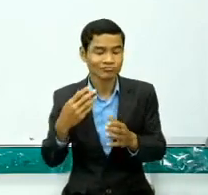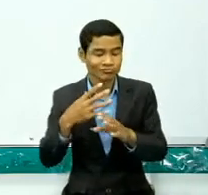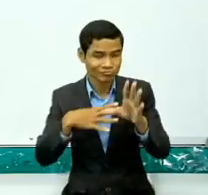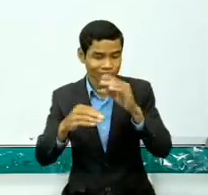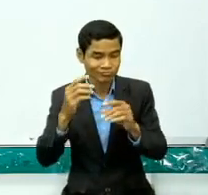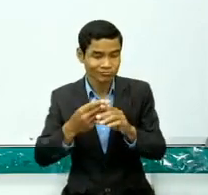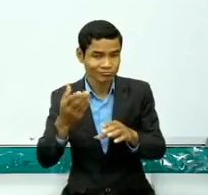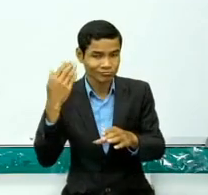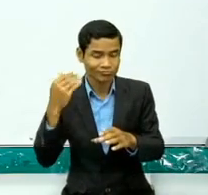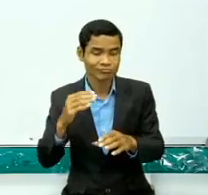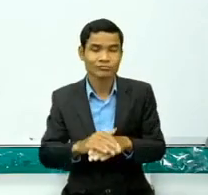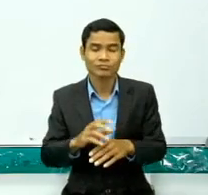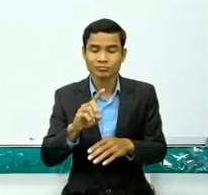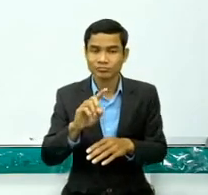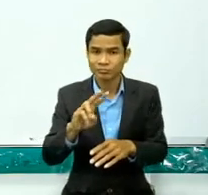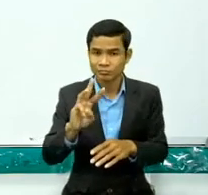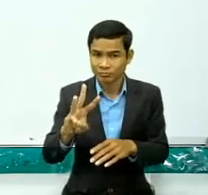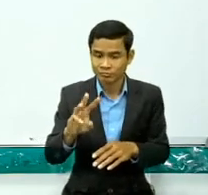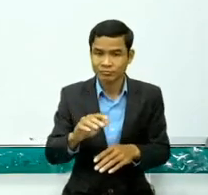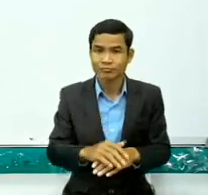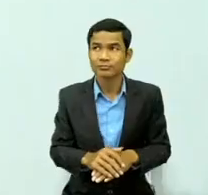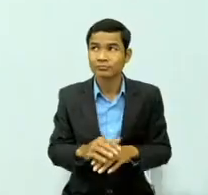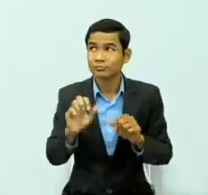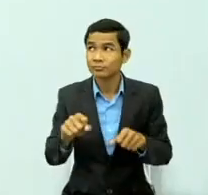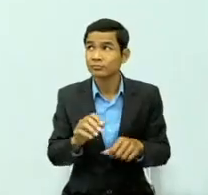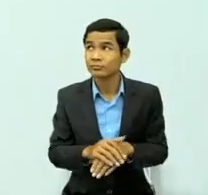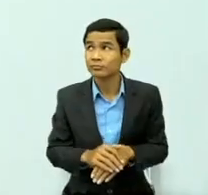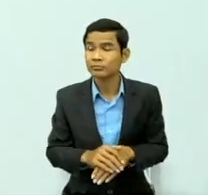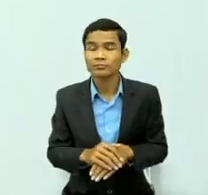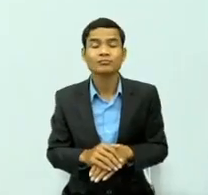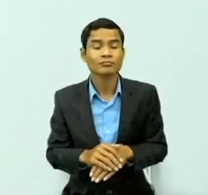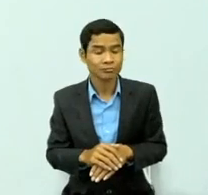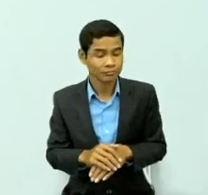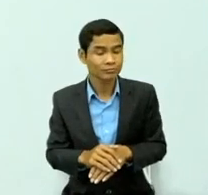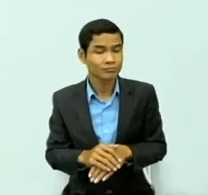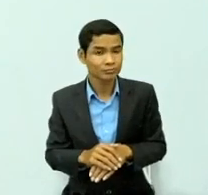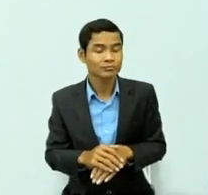ចាកូនគិតឃើញនៅចាឥឡូវកូនចាំមើលអ្នកគ្រូនឹងបង្ហាញតួអង្គគឺដែលយើងបានរៀនតាមពីថ្ងៃមុនណាចា 1 2 3